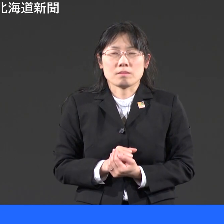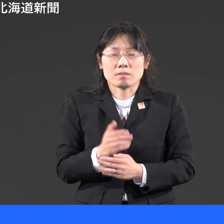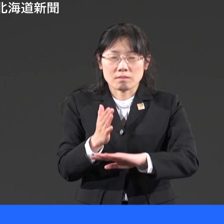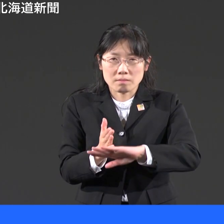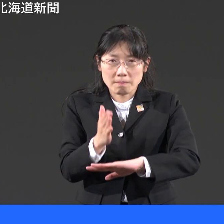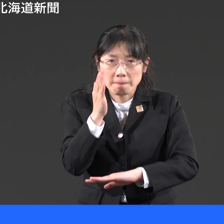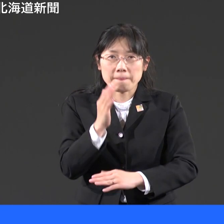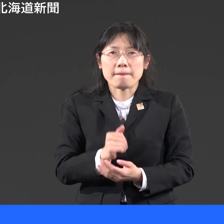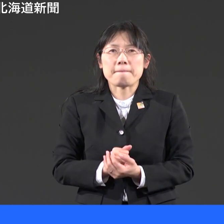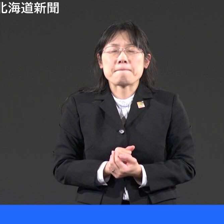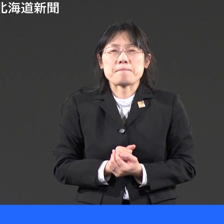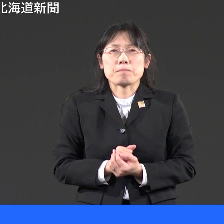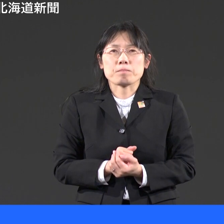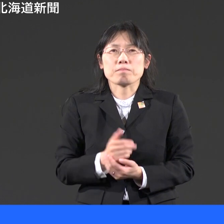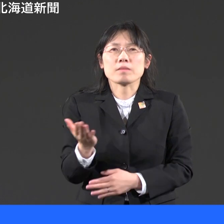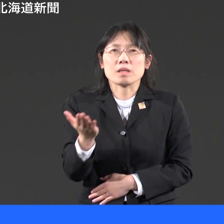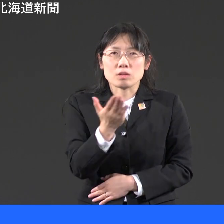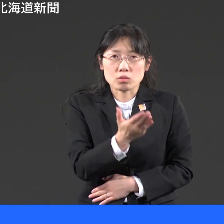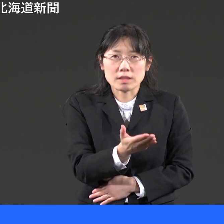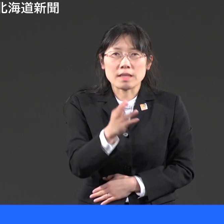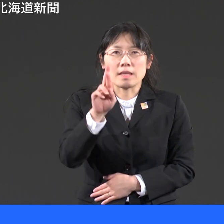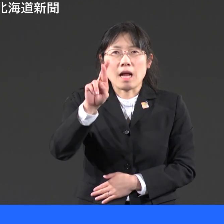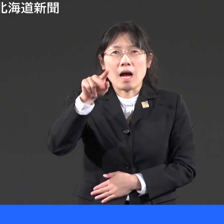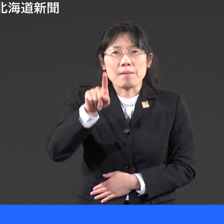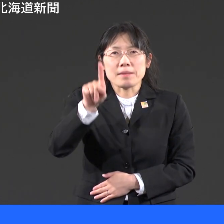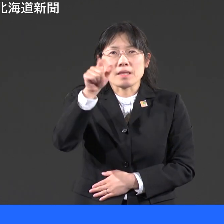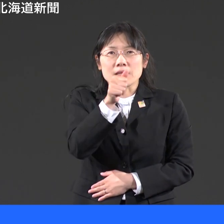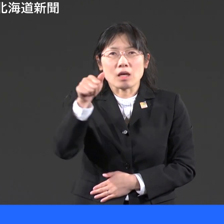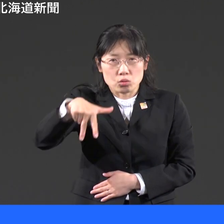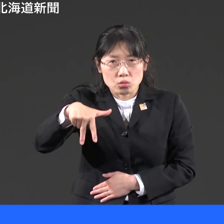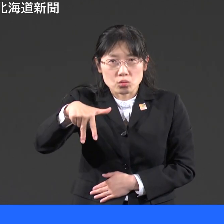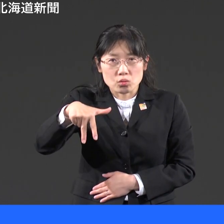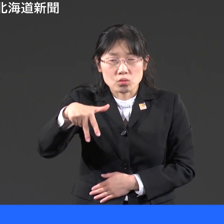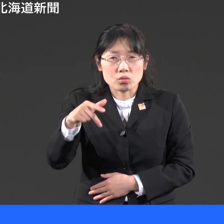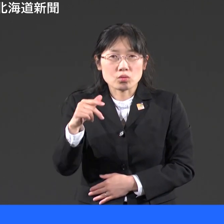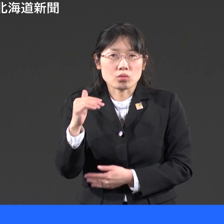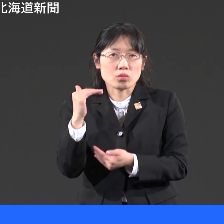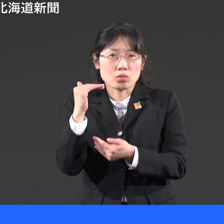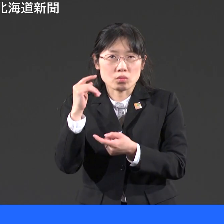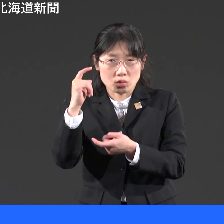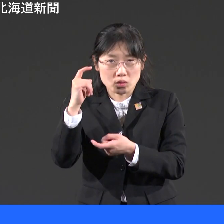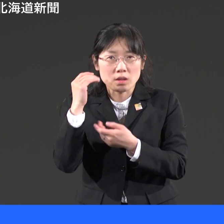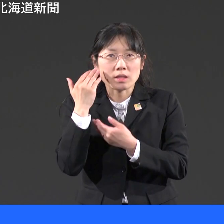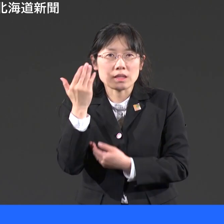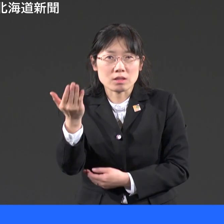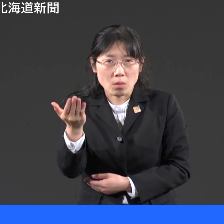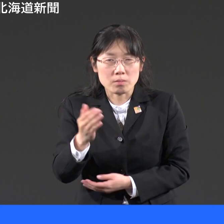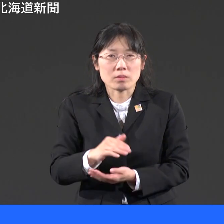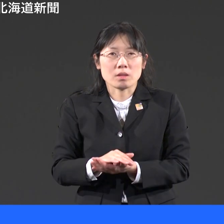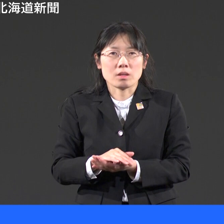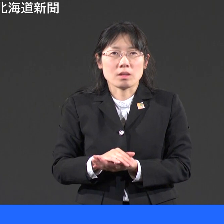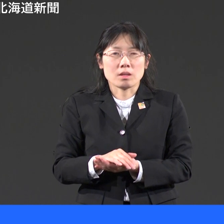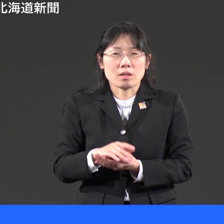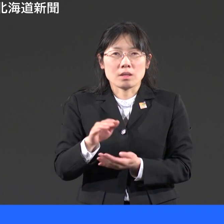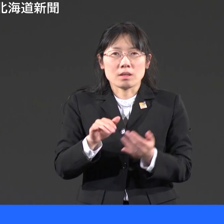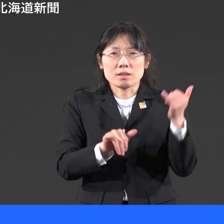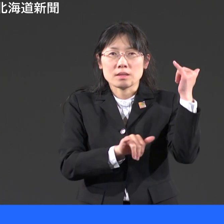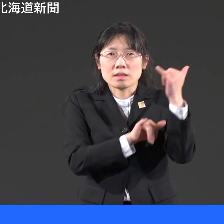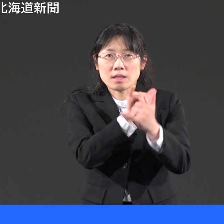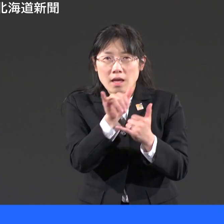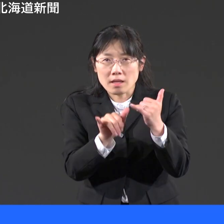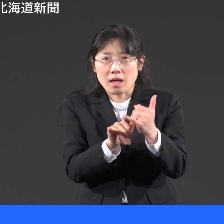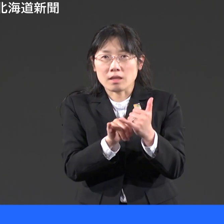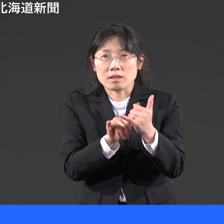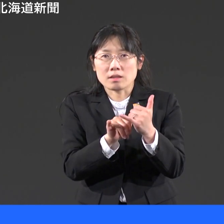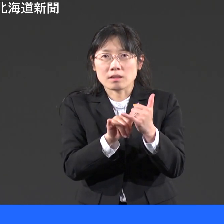ありがとうございます。次にラピダスのことでちょっとお伺いしたいと思います。はい。ラピダスが次世代半導体工場を千歳